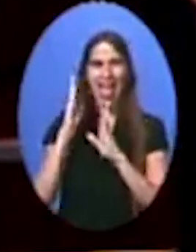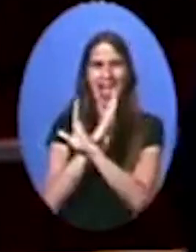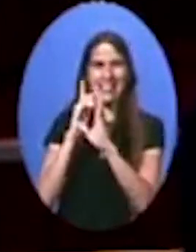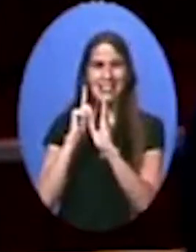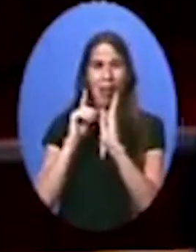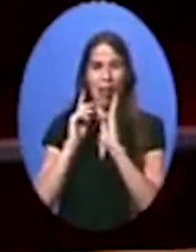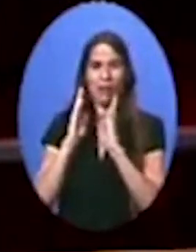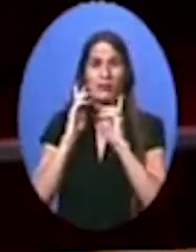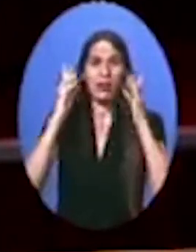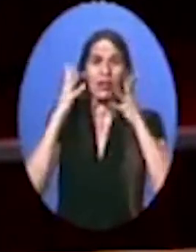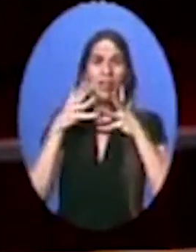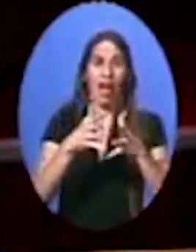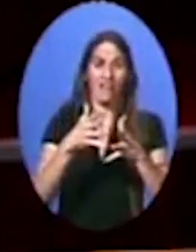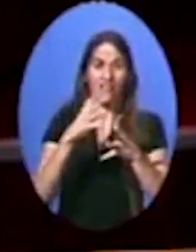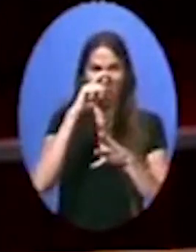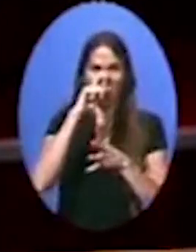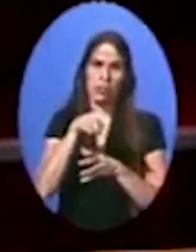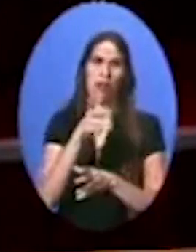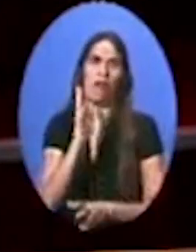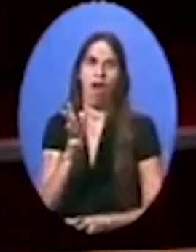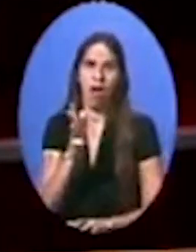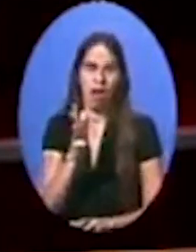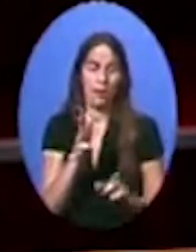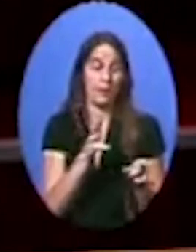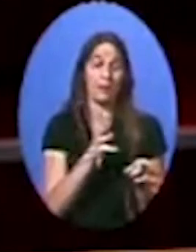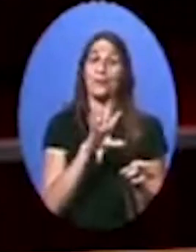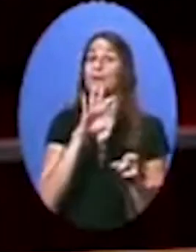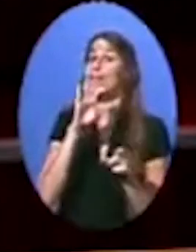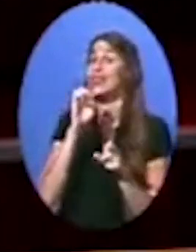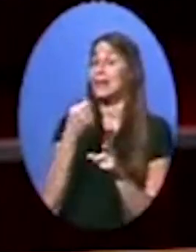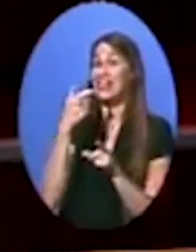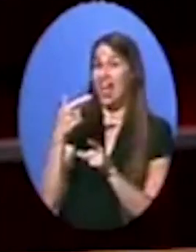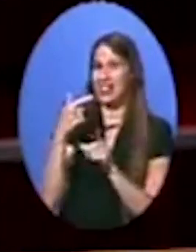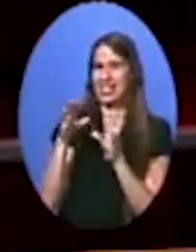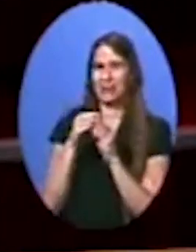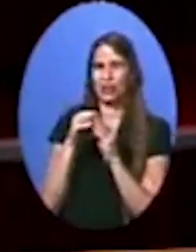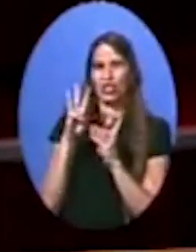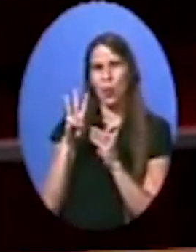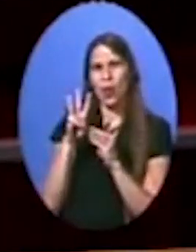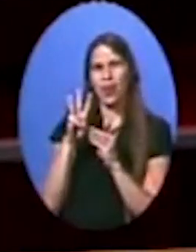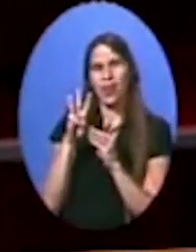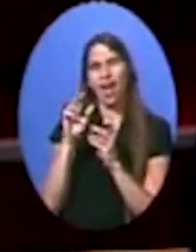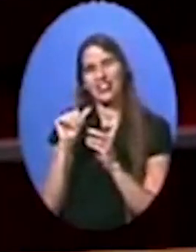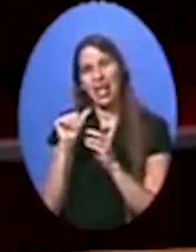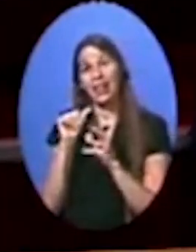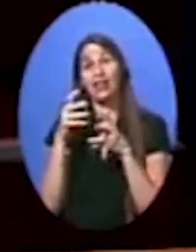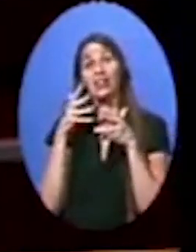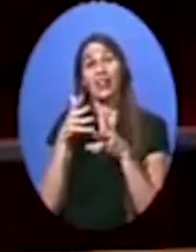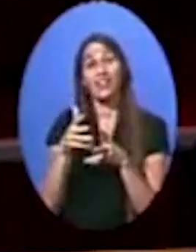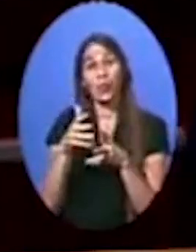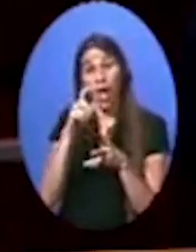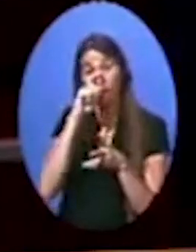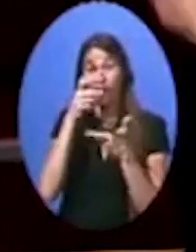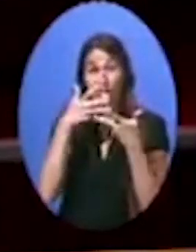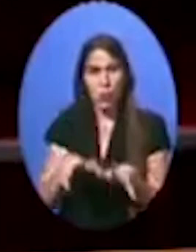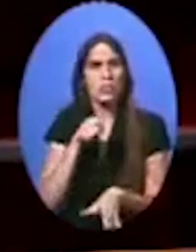רע מאוד. לעומת זאת, אם בו זמנית גבעתי עם שמעון אבידן תקפו את יפו מאחורנית ונכשלו, זה טוב